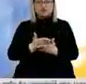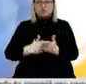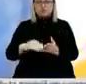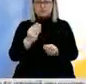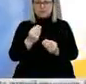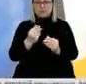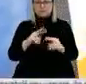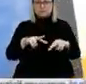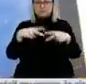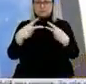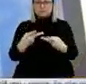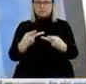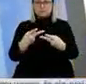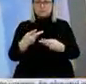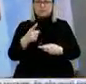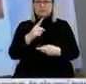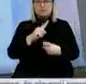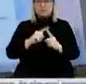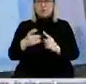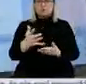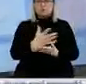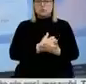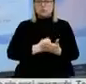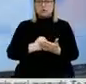po zbiórce Piotra.